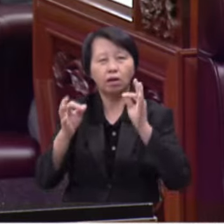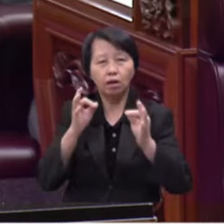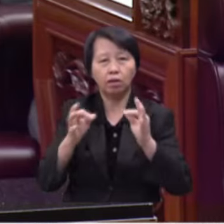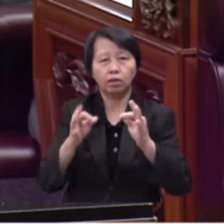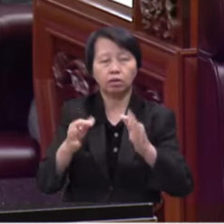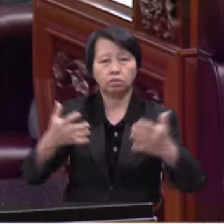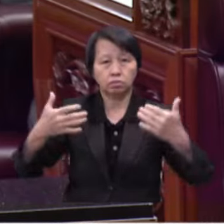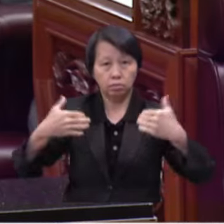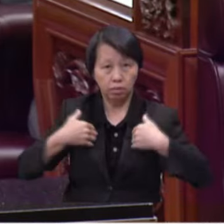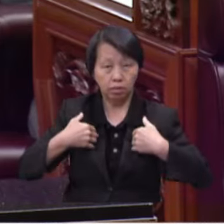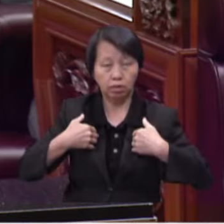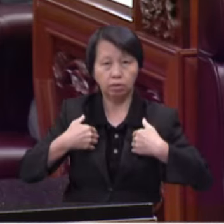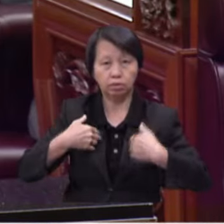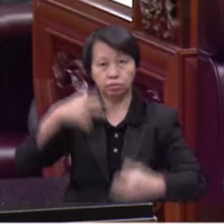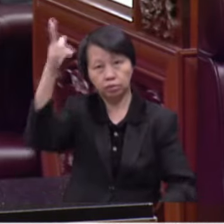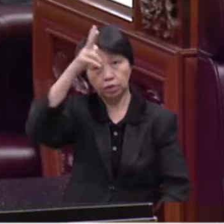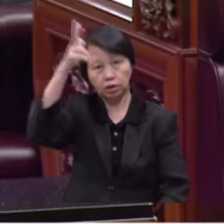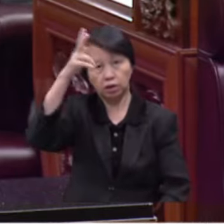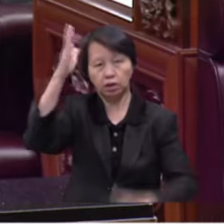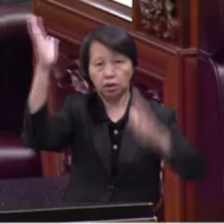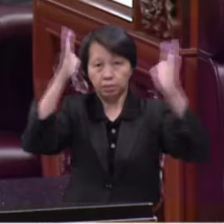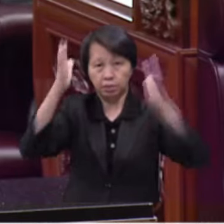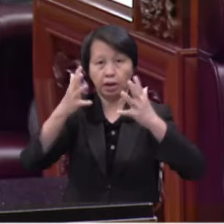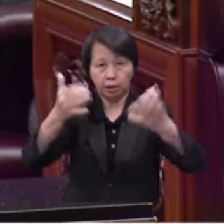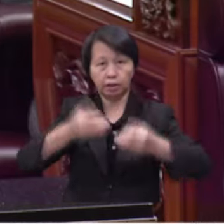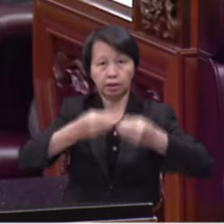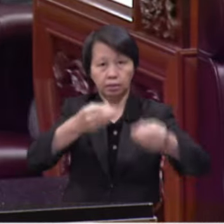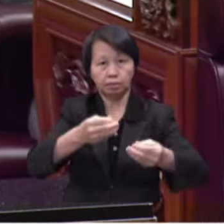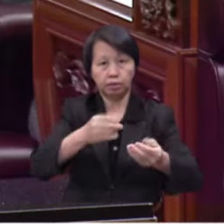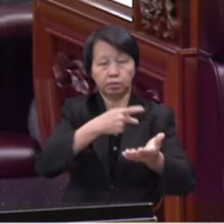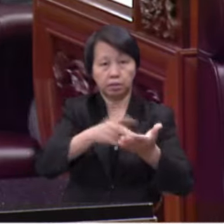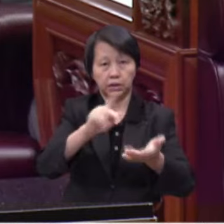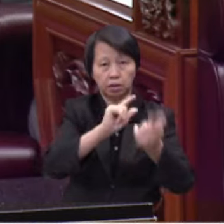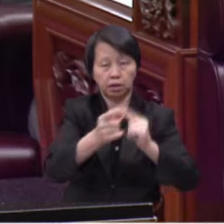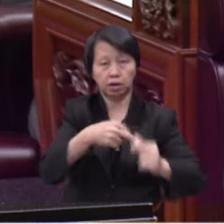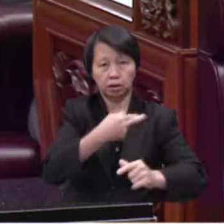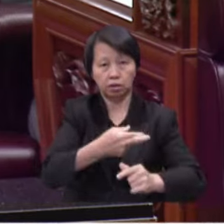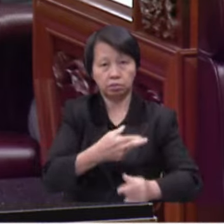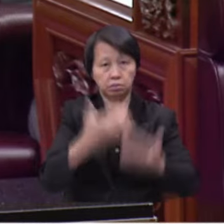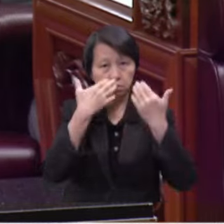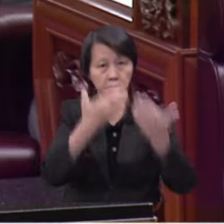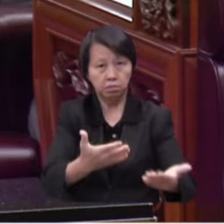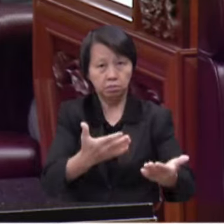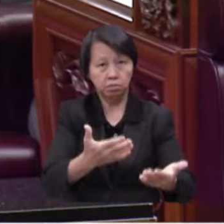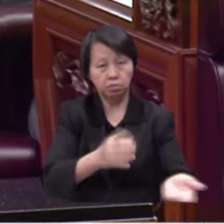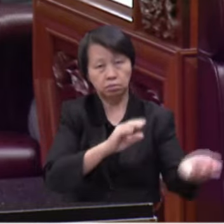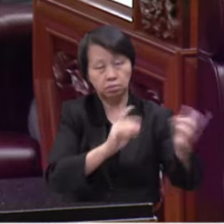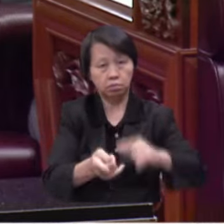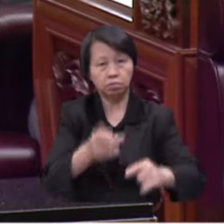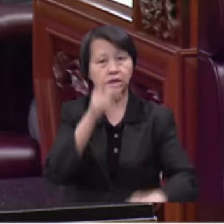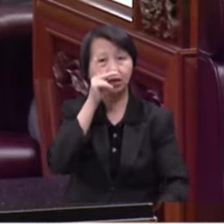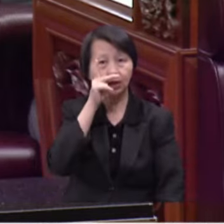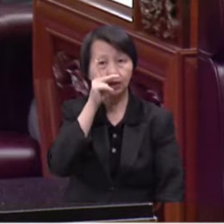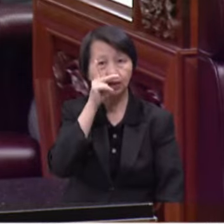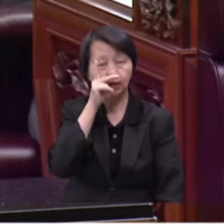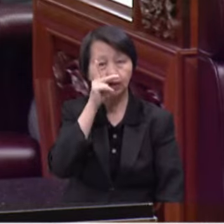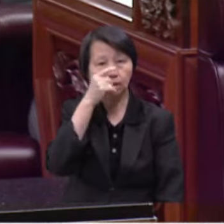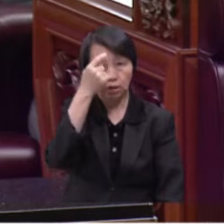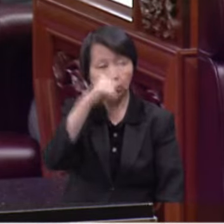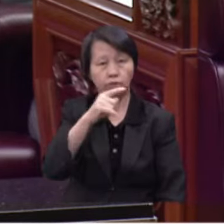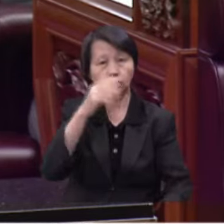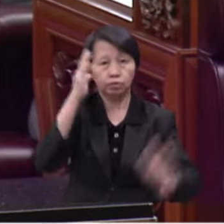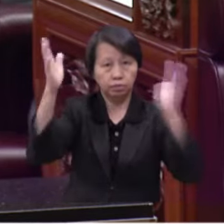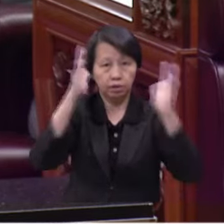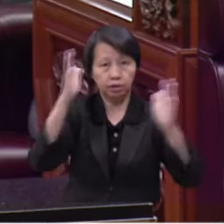Adakah kerajaan Kristen memberikan pampasan atas penghargaan terhadap pengorbanan negeri kita untuk